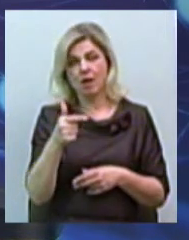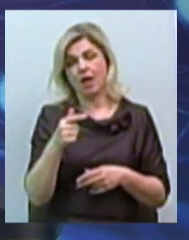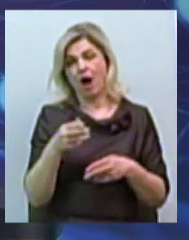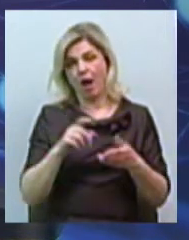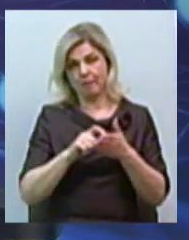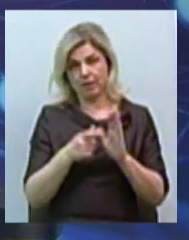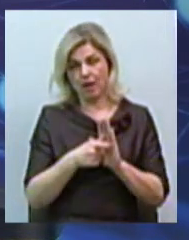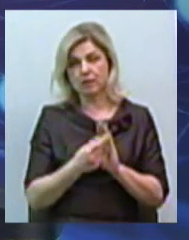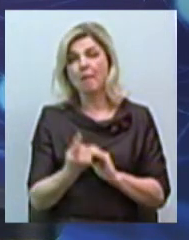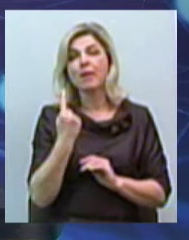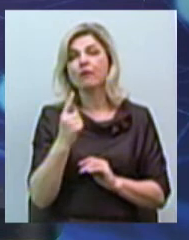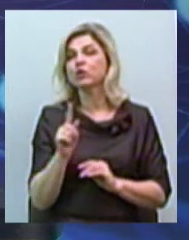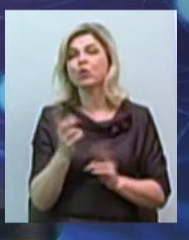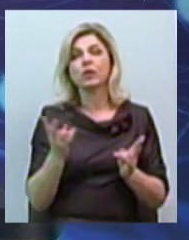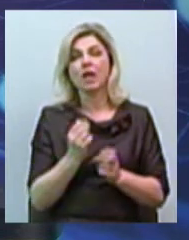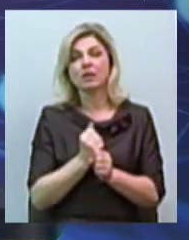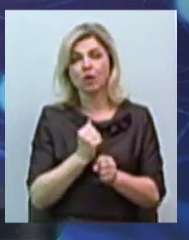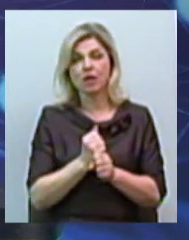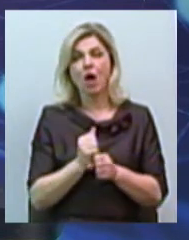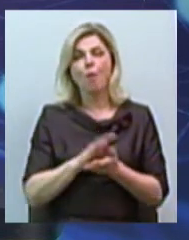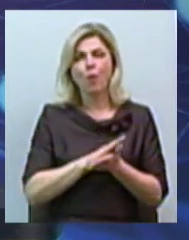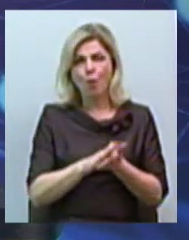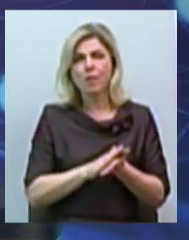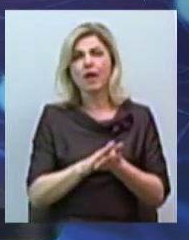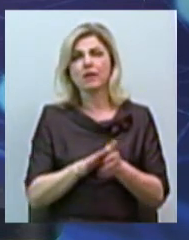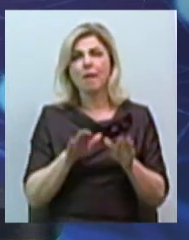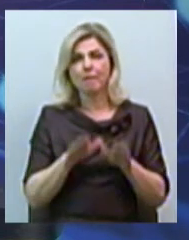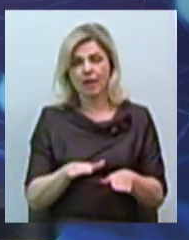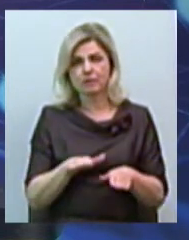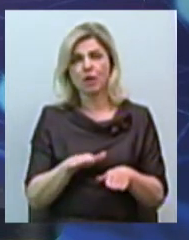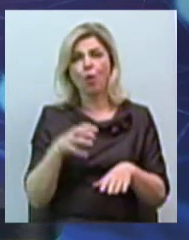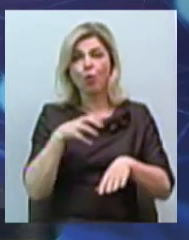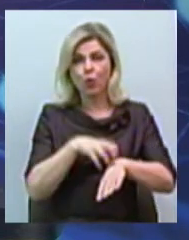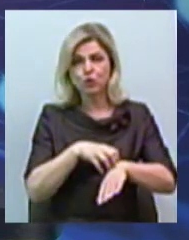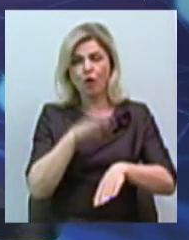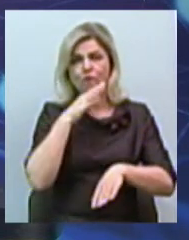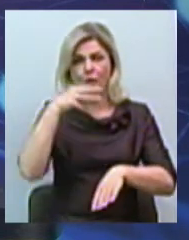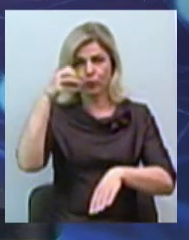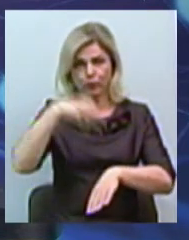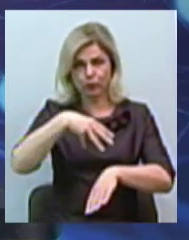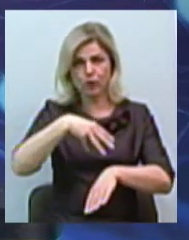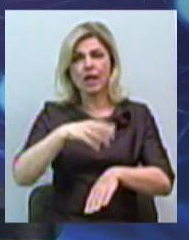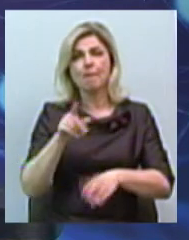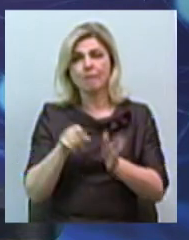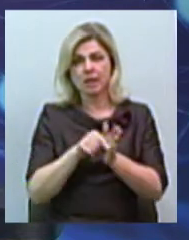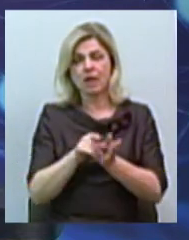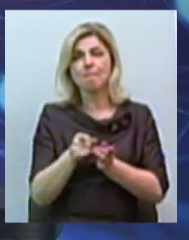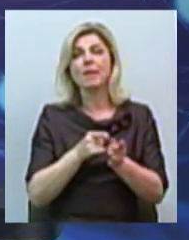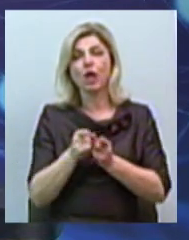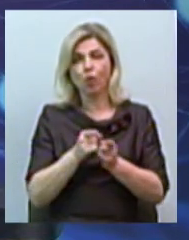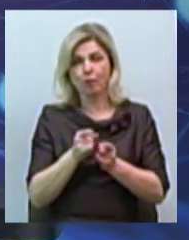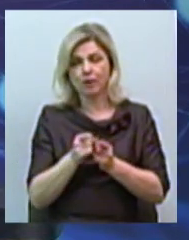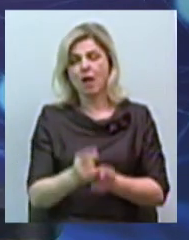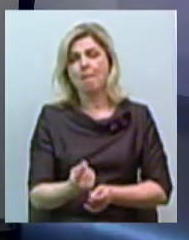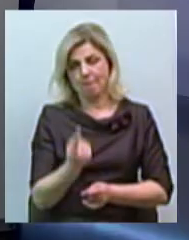цю ранку або місце укусу проточною водою із милом. Це перші кроки, це коли перший людина